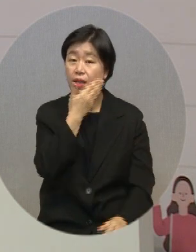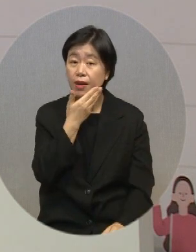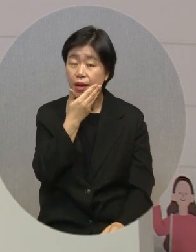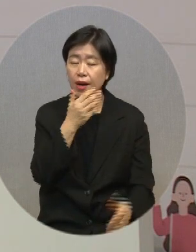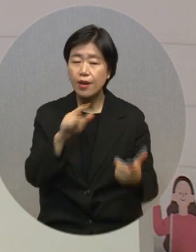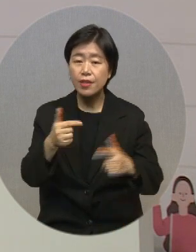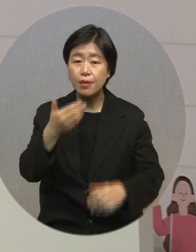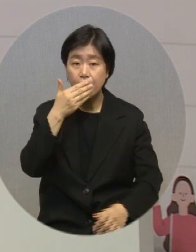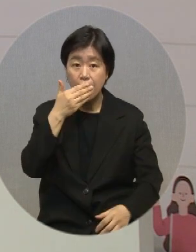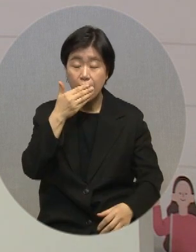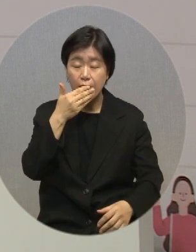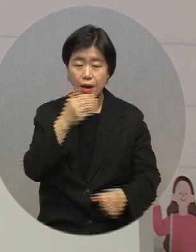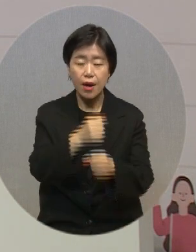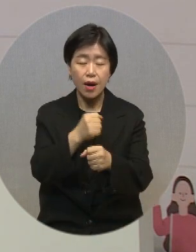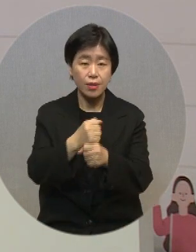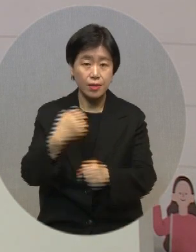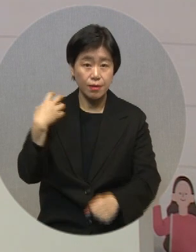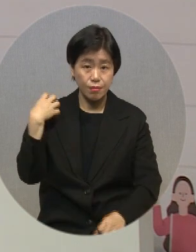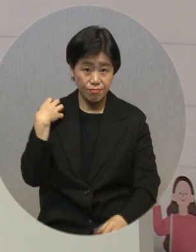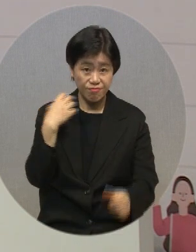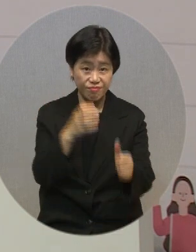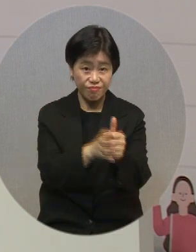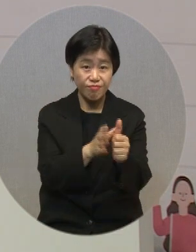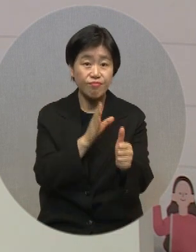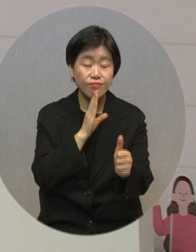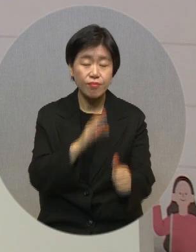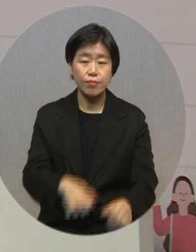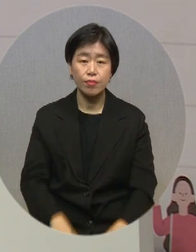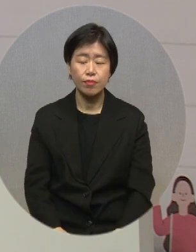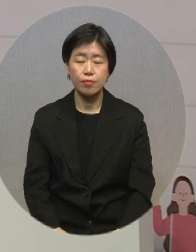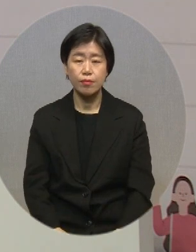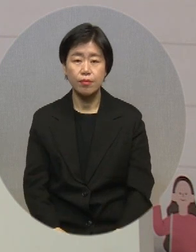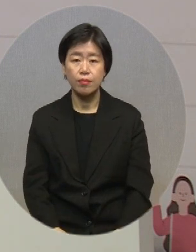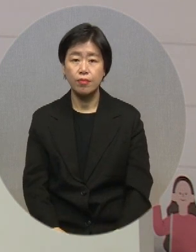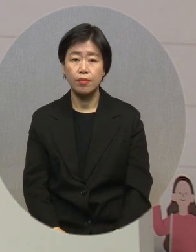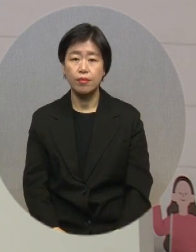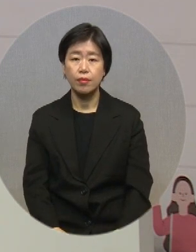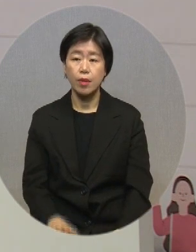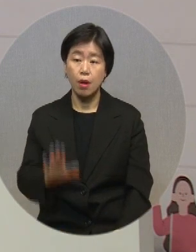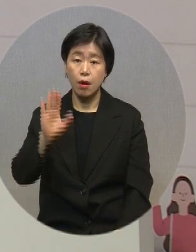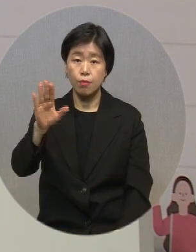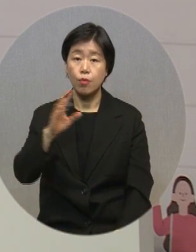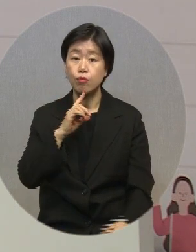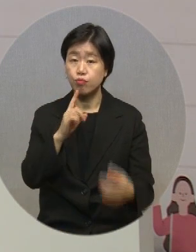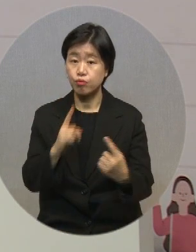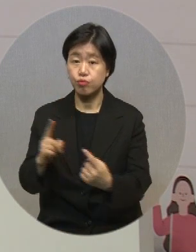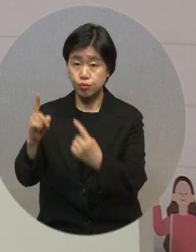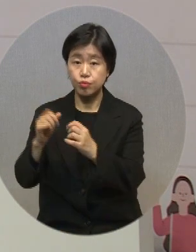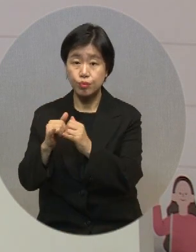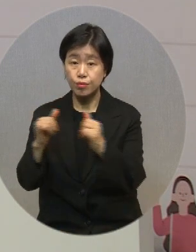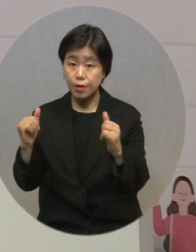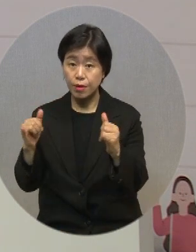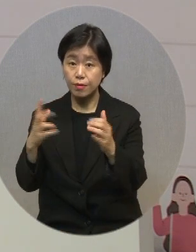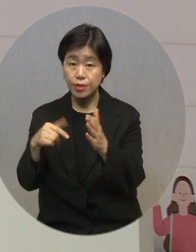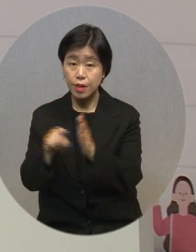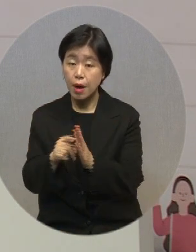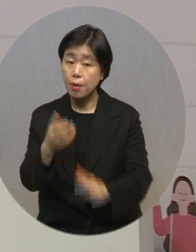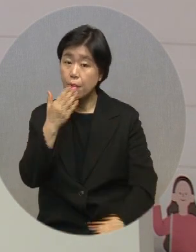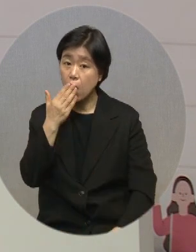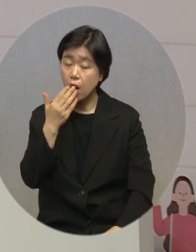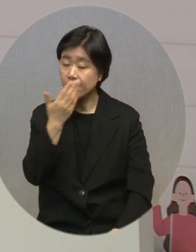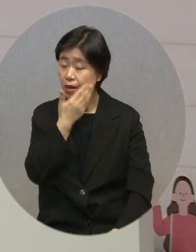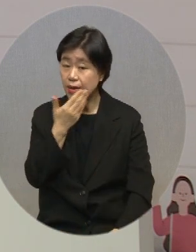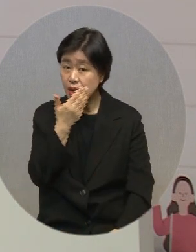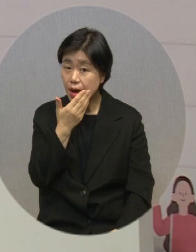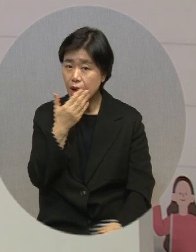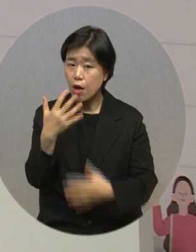네. 그러면 이제 노년의 식사, 노년의 그 영양 섭취, 뭐 하여튼 노년의 건강